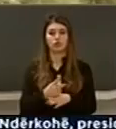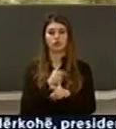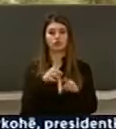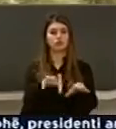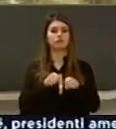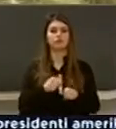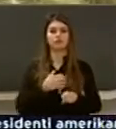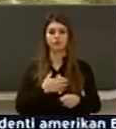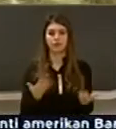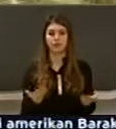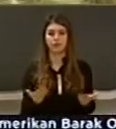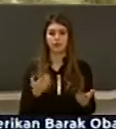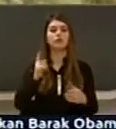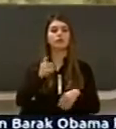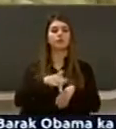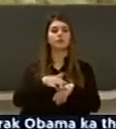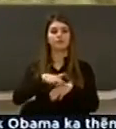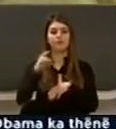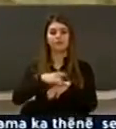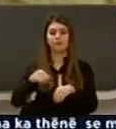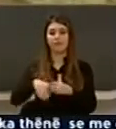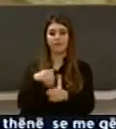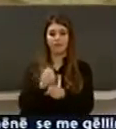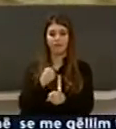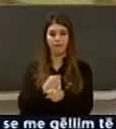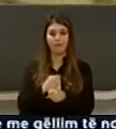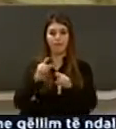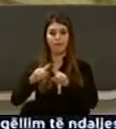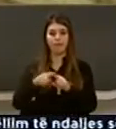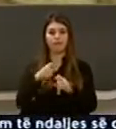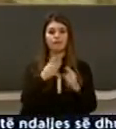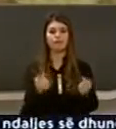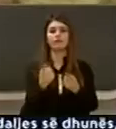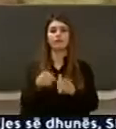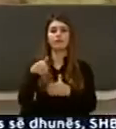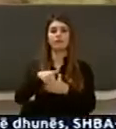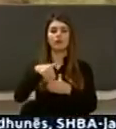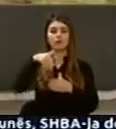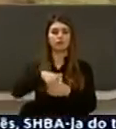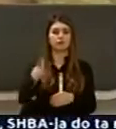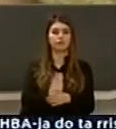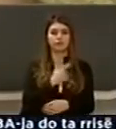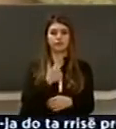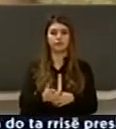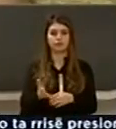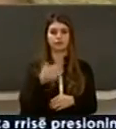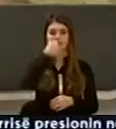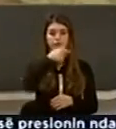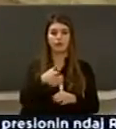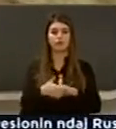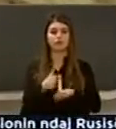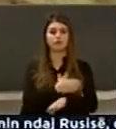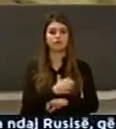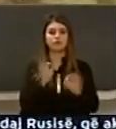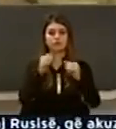ekonomisë. Shpiken vende pune e pozita vetëm për të stimuluar punësimin, e në fakt është punësim fiktiv, meqense një gjë e tillë nuk